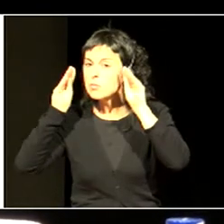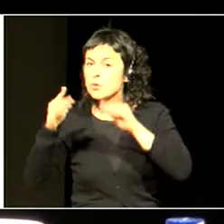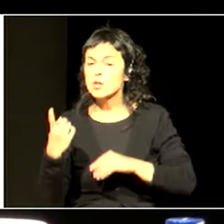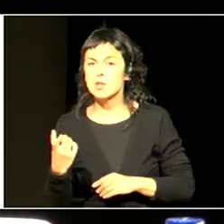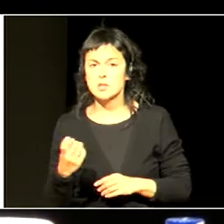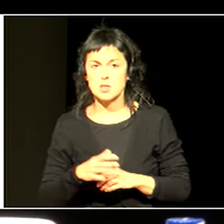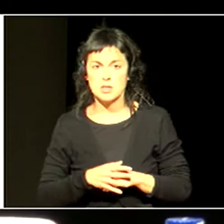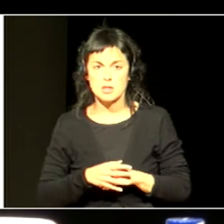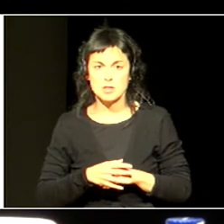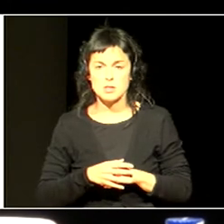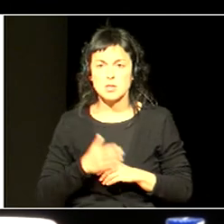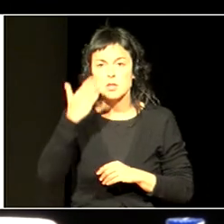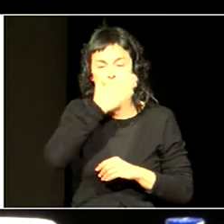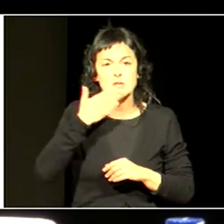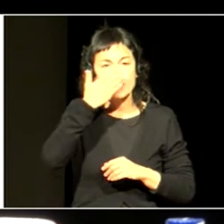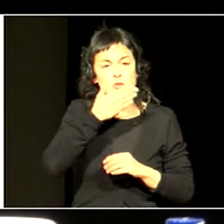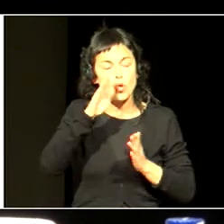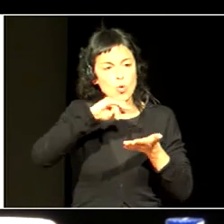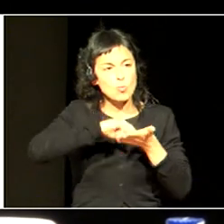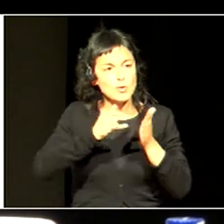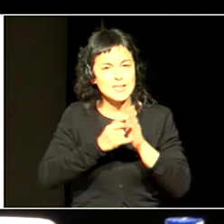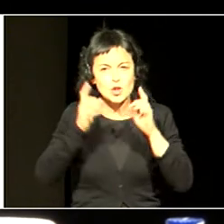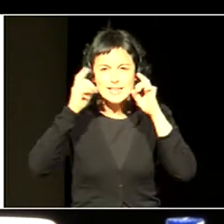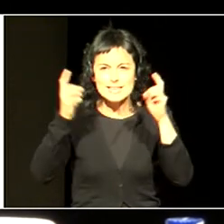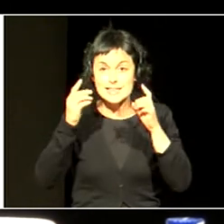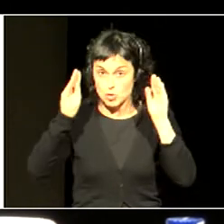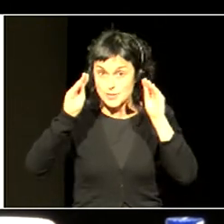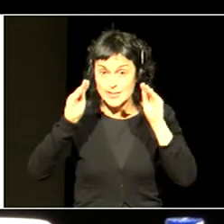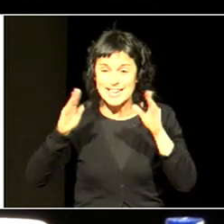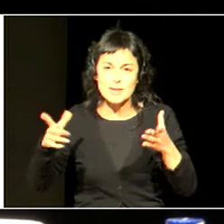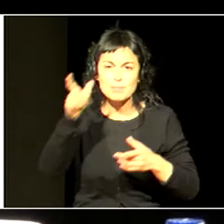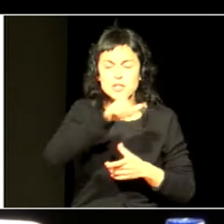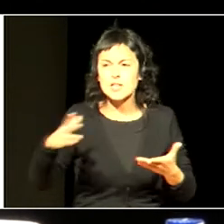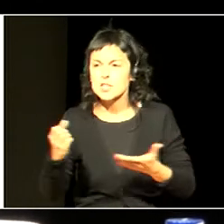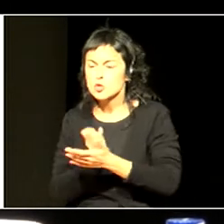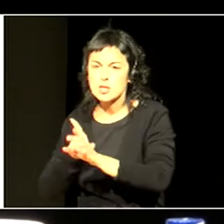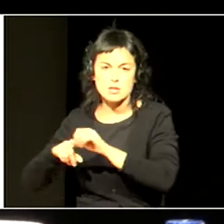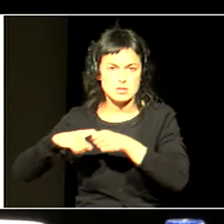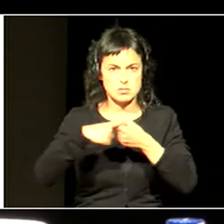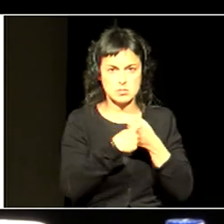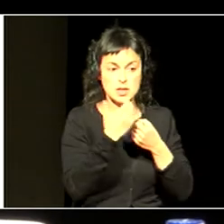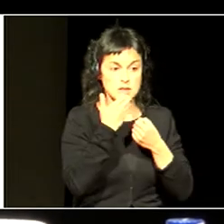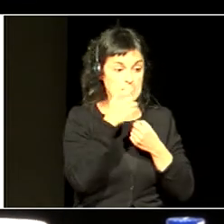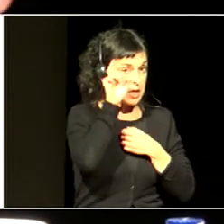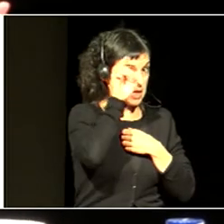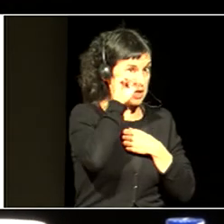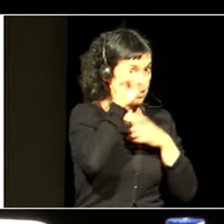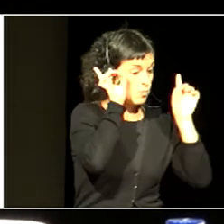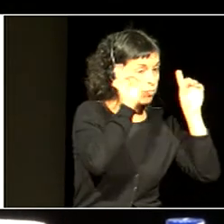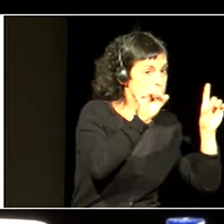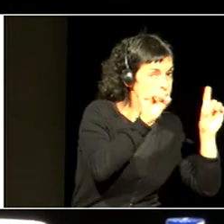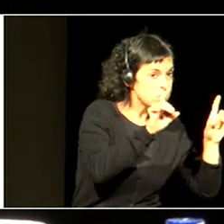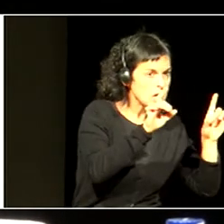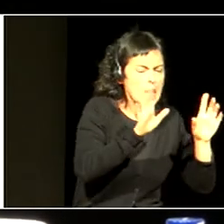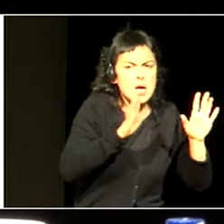eskolako proiektuak alegintzen gara prestakuntzan, eragile dano parte hartzen. Eta prestakuntza egiten badugu irakaslientzat, laburtsuago